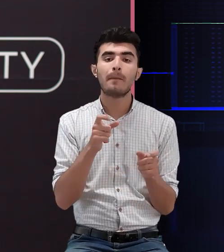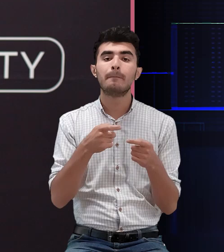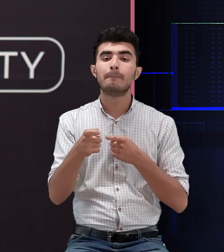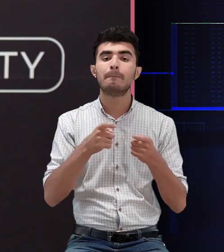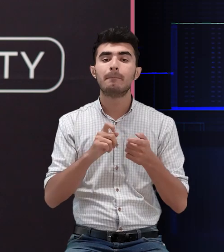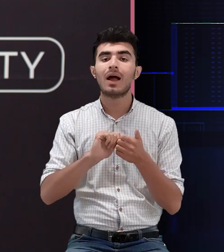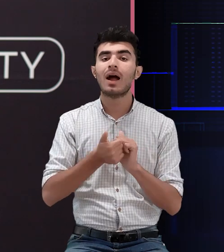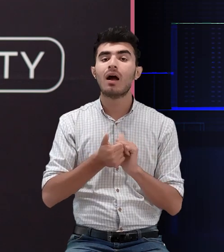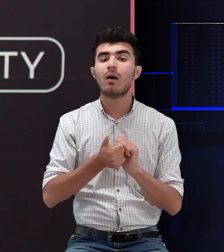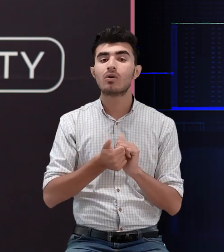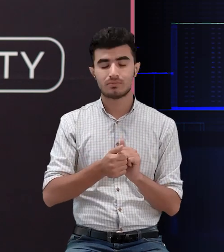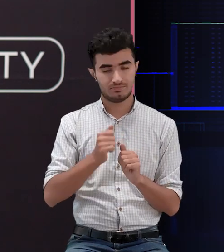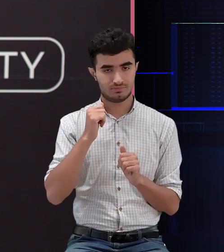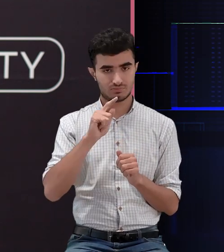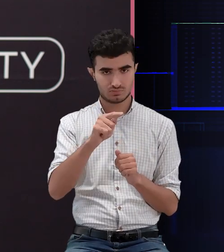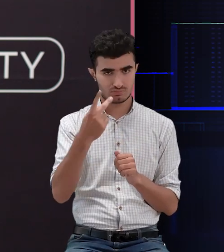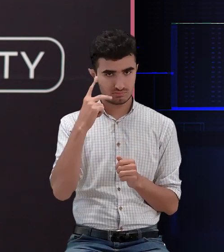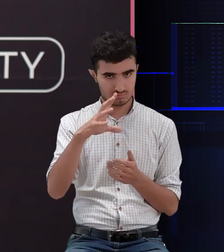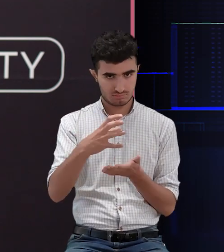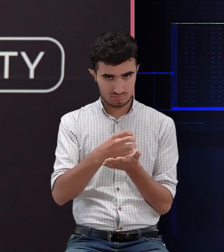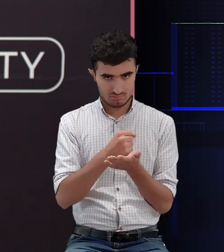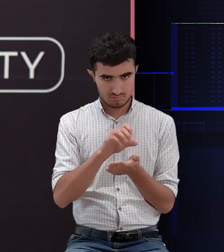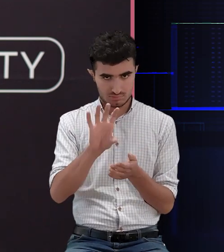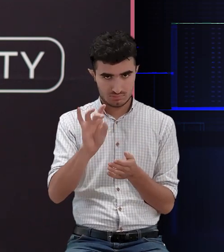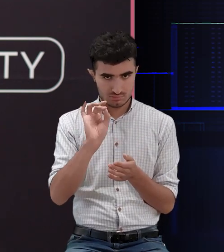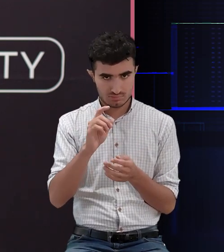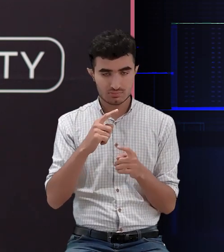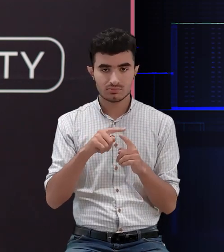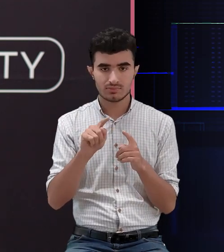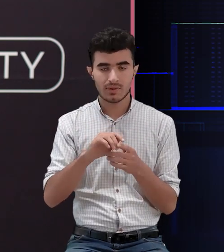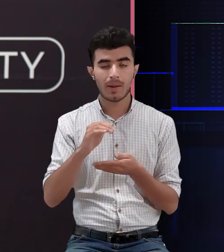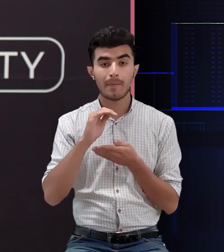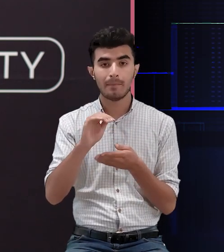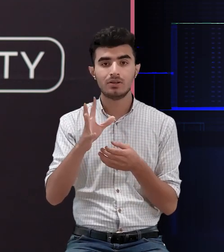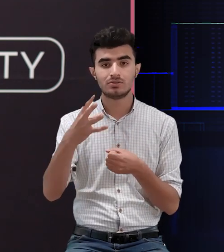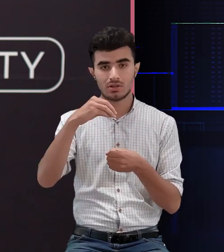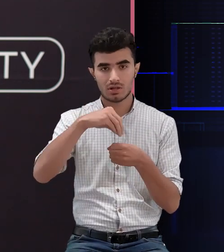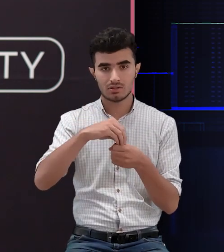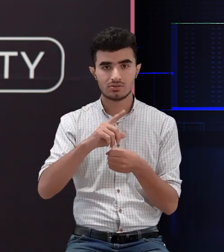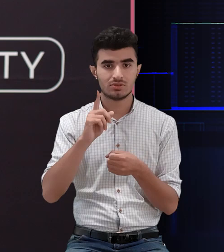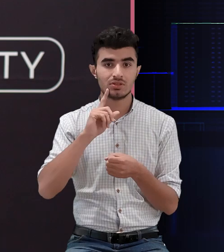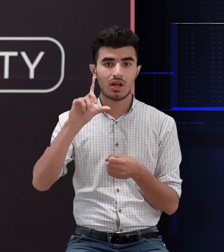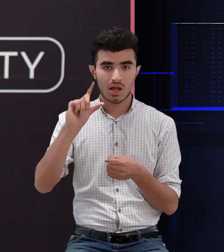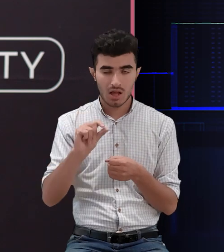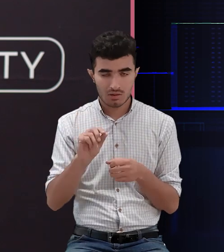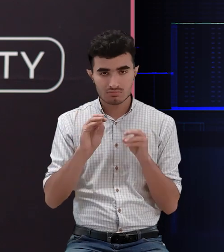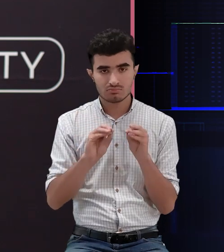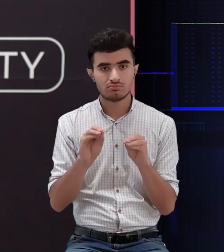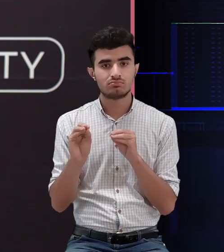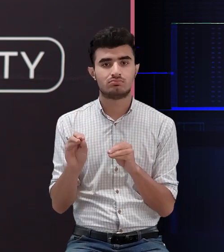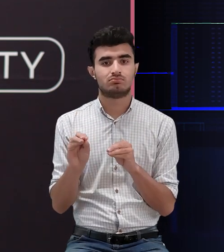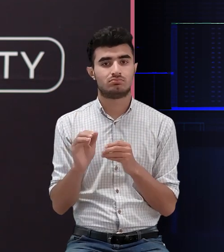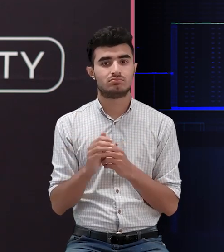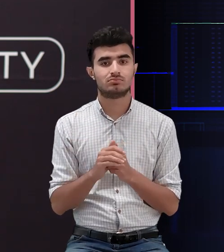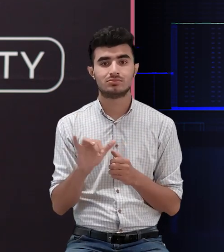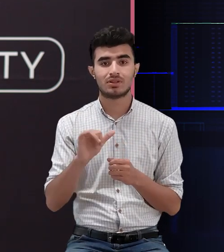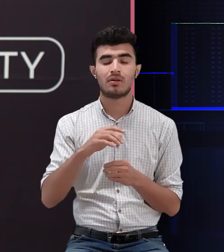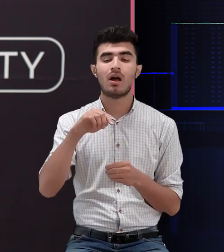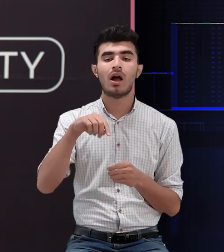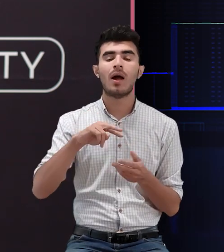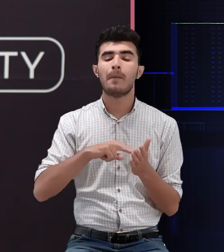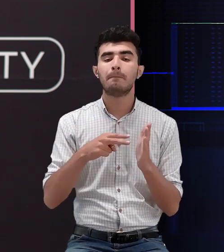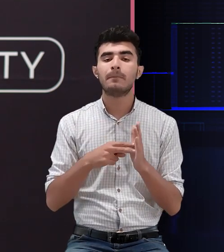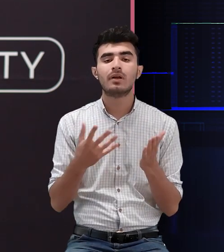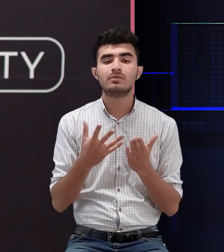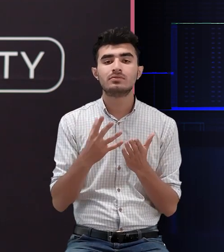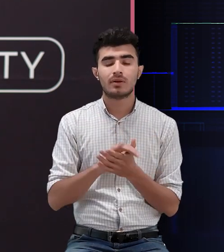you take things very slow and don't overwhelm a child when they are at home with you. अब इससे हमारी मुराद ये है